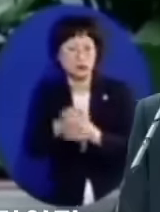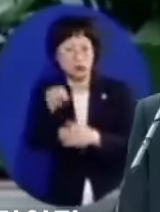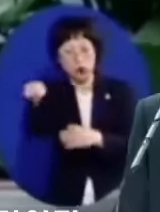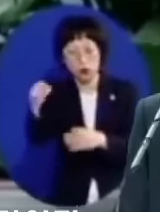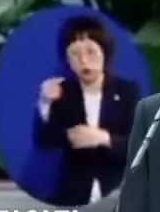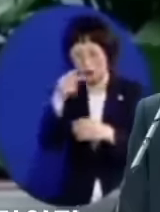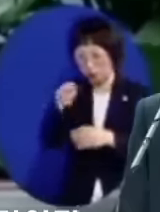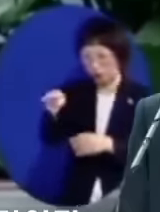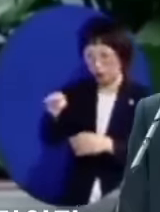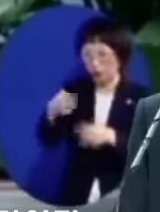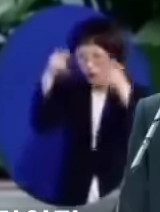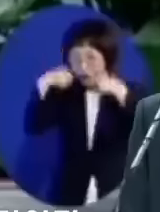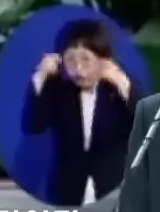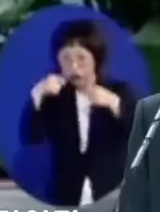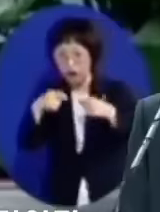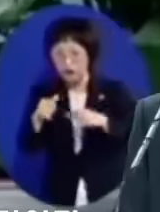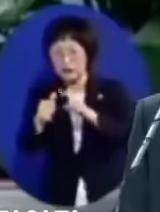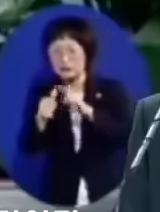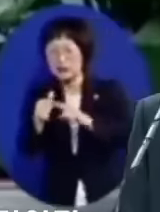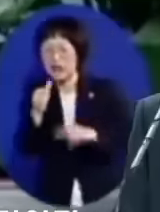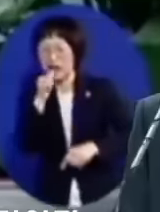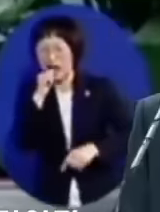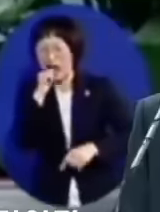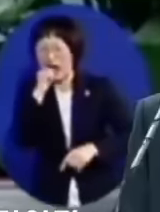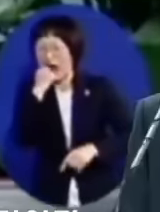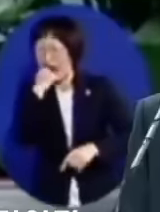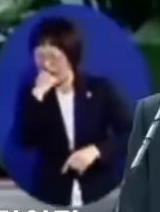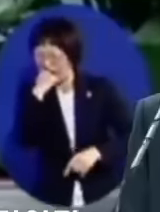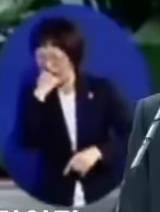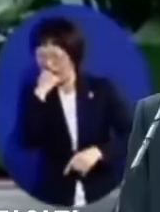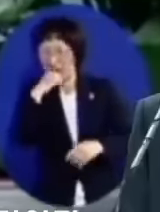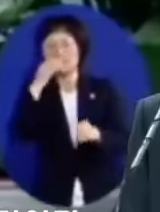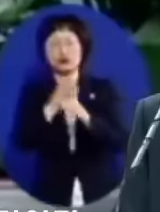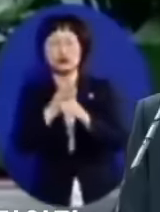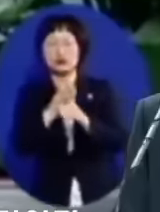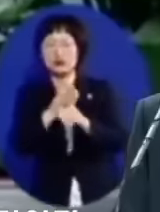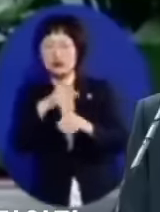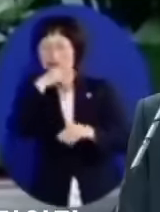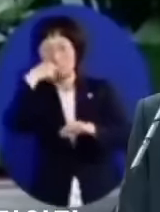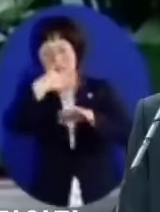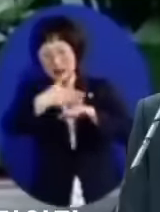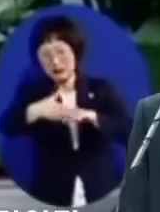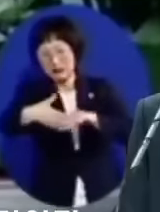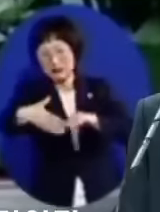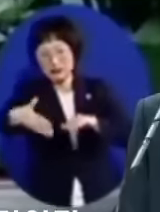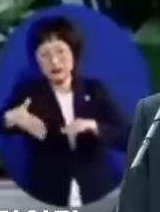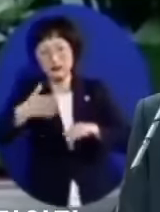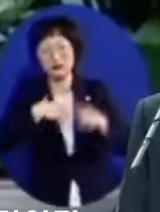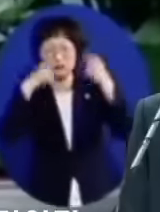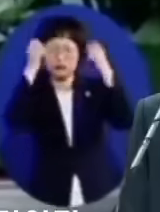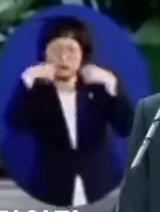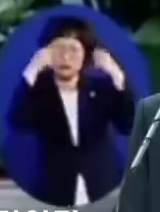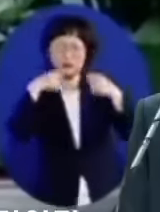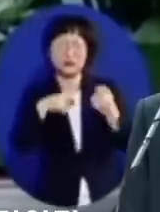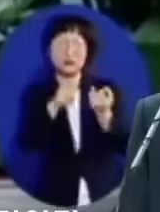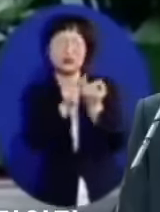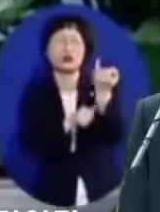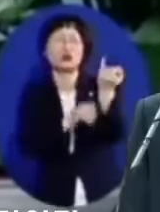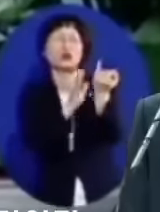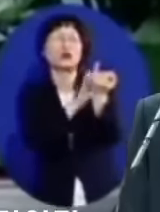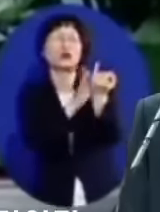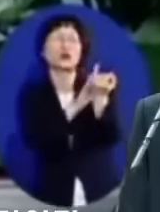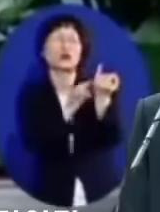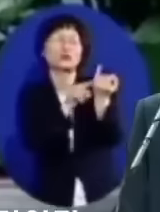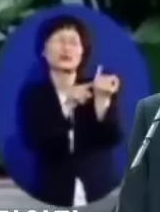보니까 자기 몽당 손가락을 또 깨물어서 깼어요. 피를 흘리면서 울면서는 말이에요. 여보,